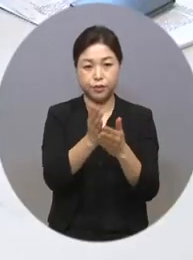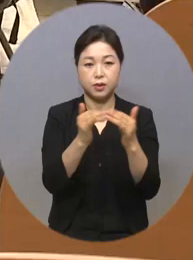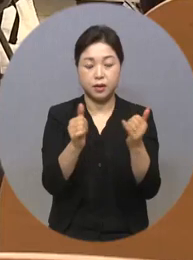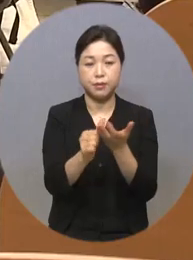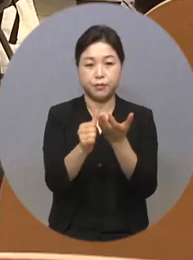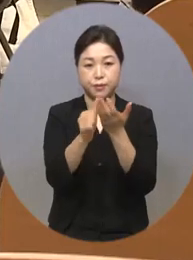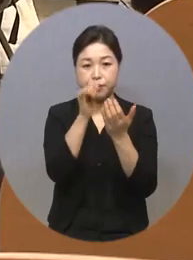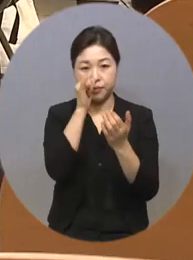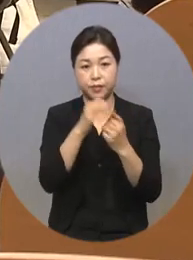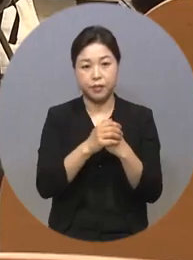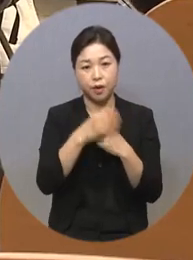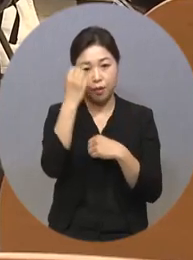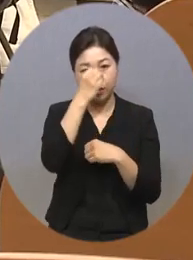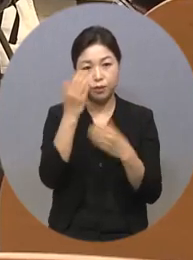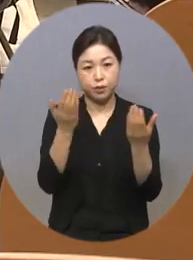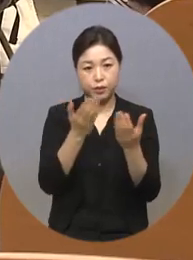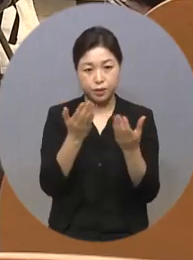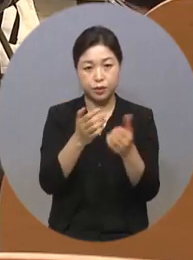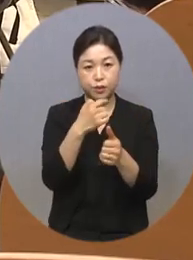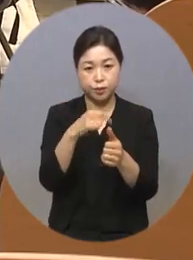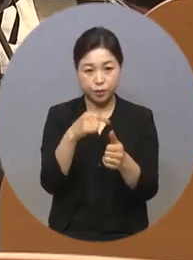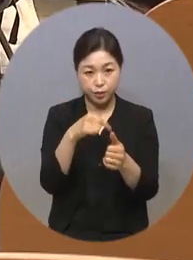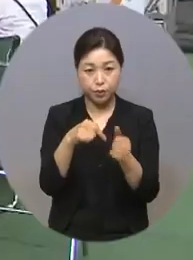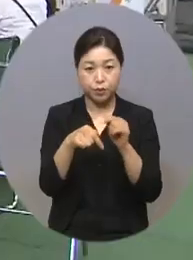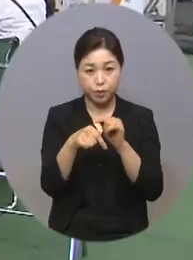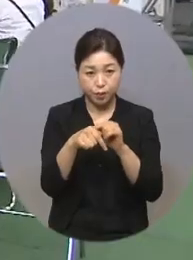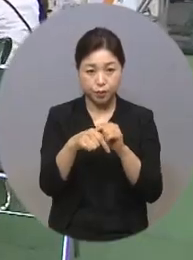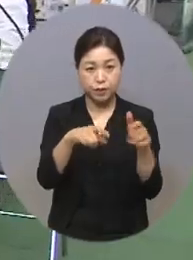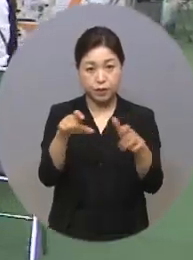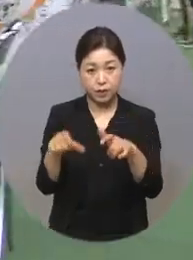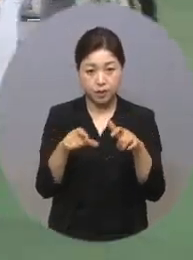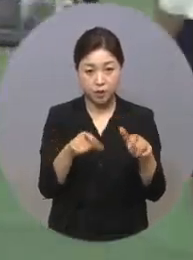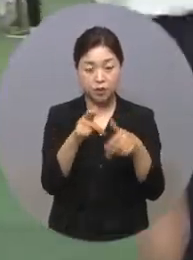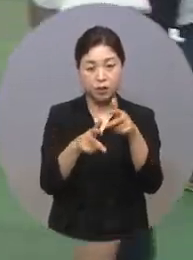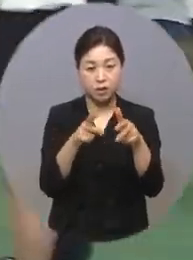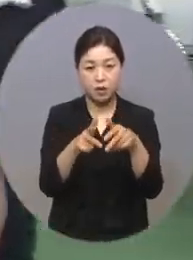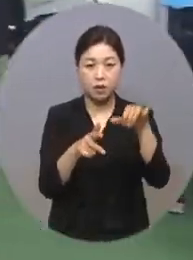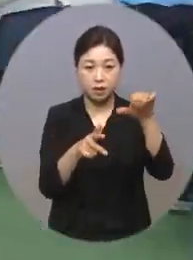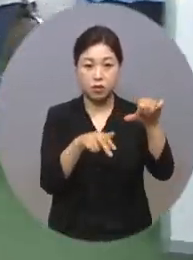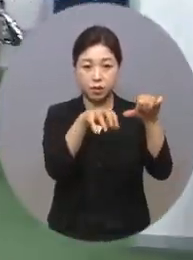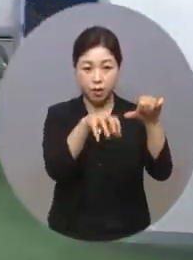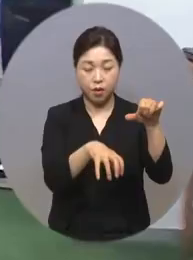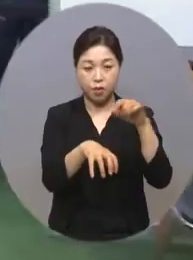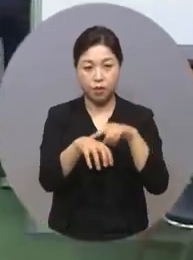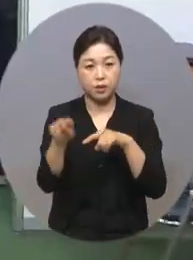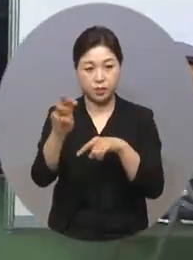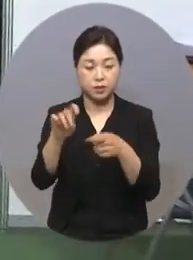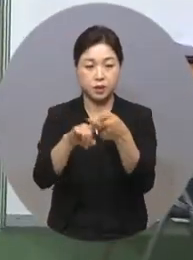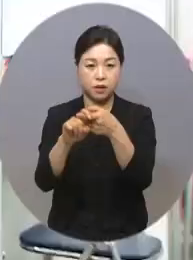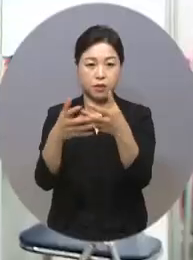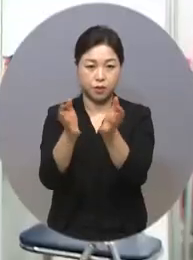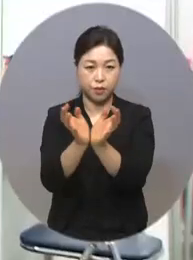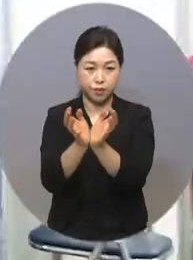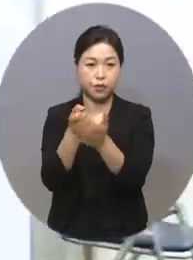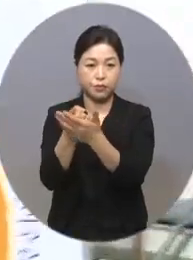양성하는 고등직업교육 거점지구 사업에 5개 권역 30개 연합체를 선정했다고